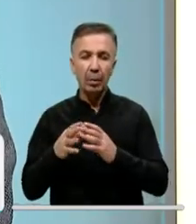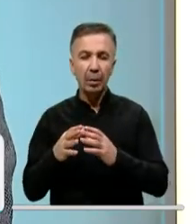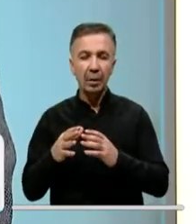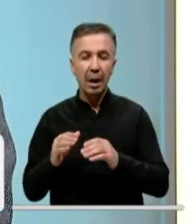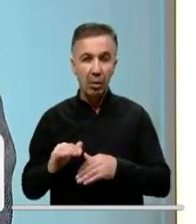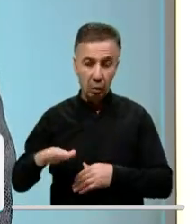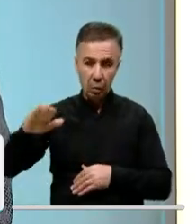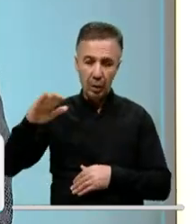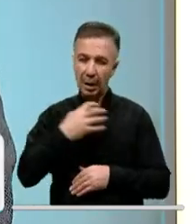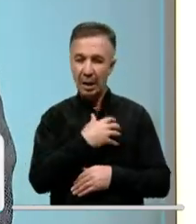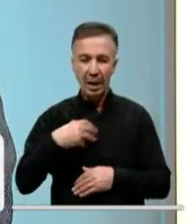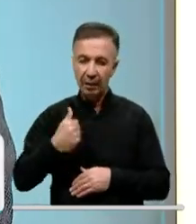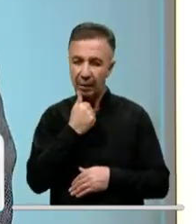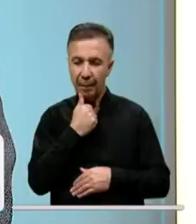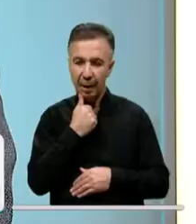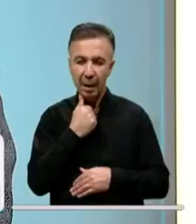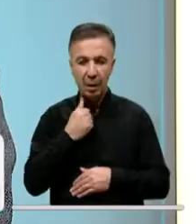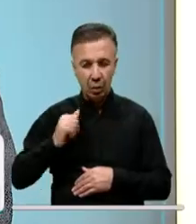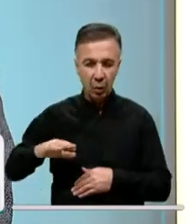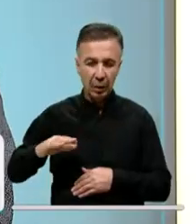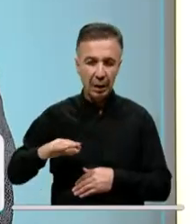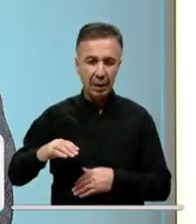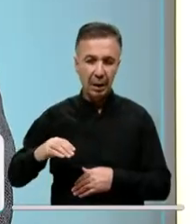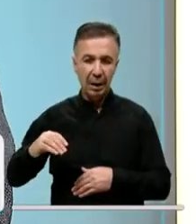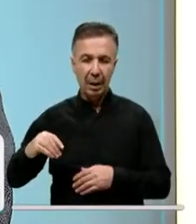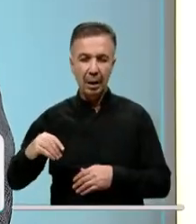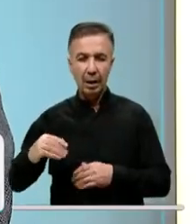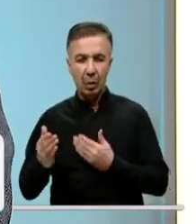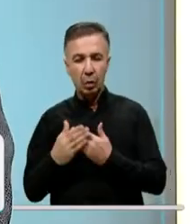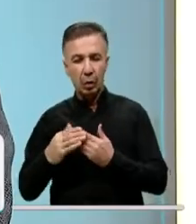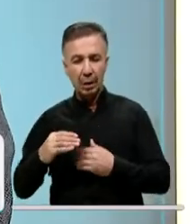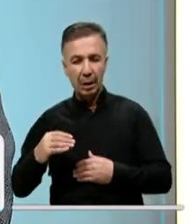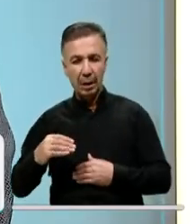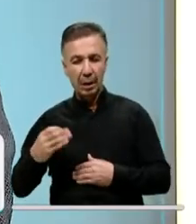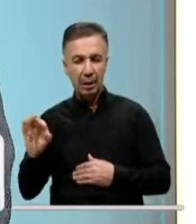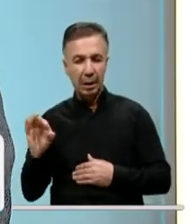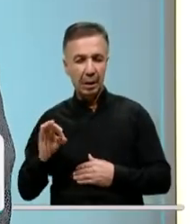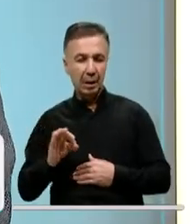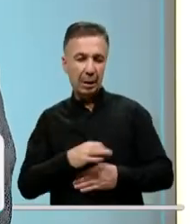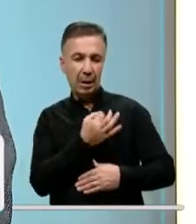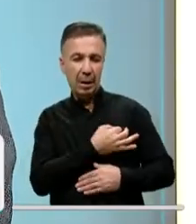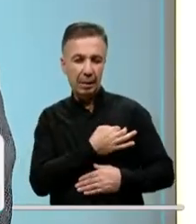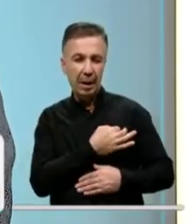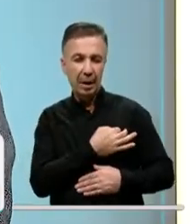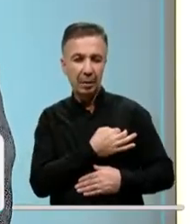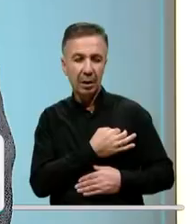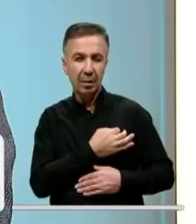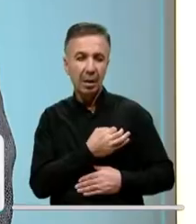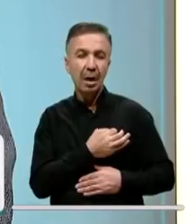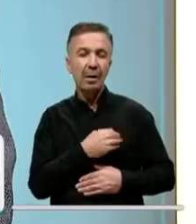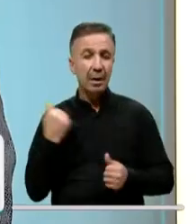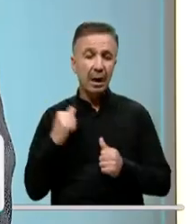baba çocuklarına takılan hediyeden dolayı sanki karşı tarafa bir şey götürmek zorunda. Peki